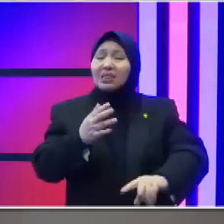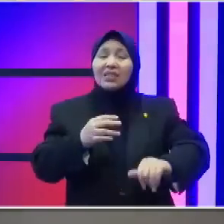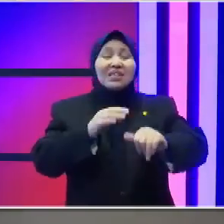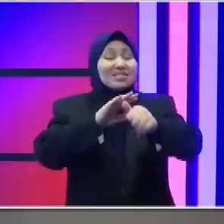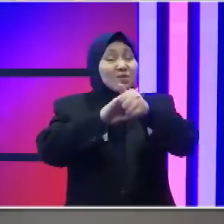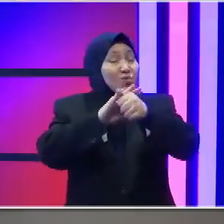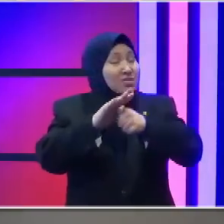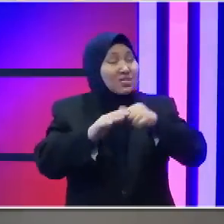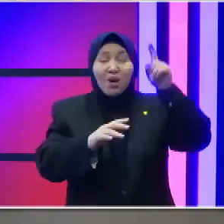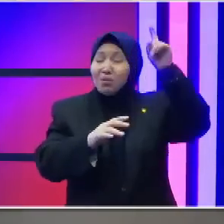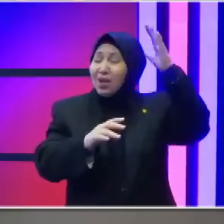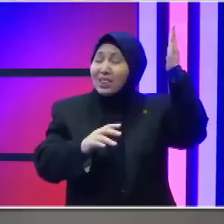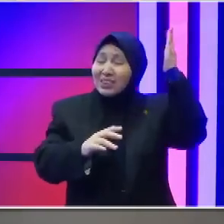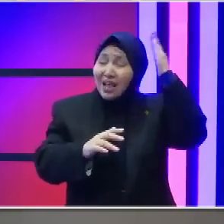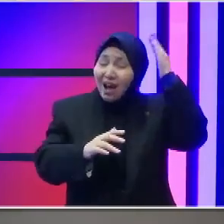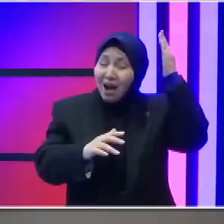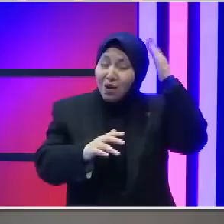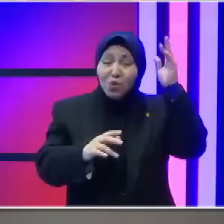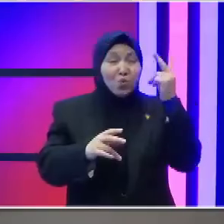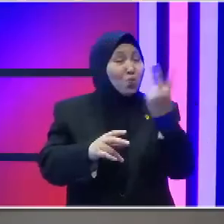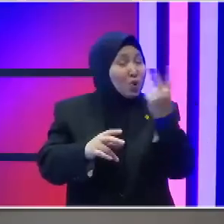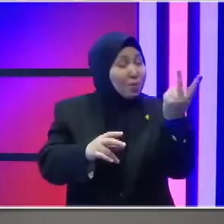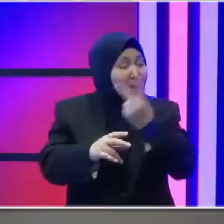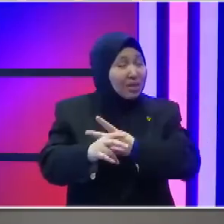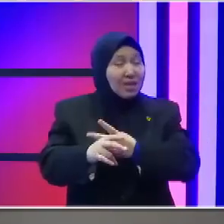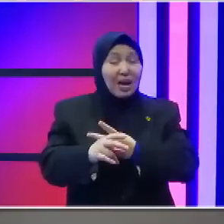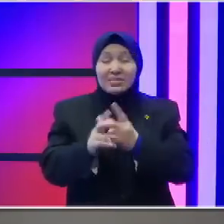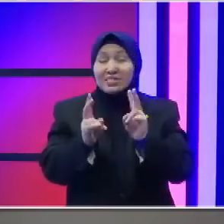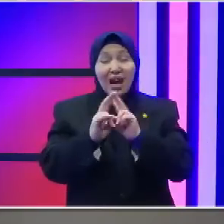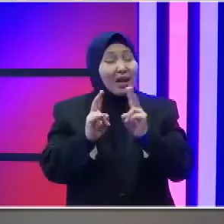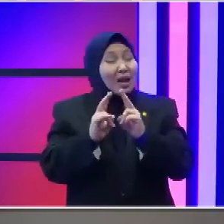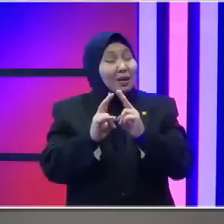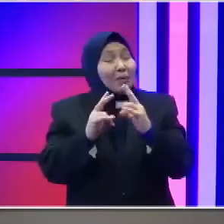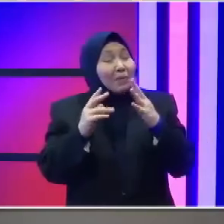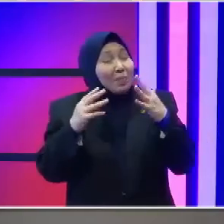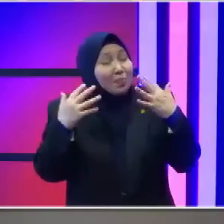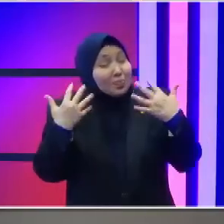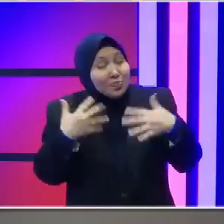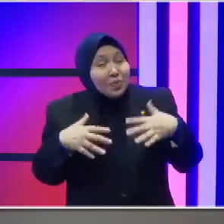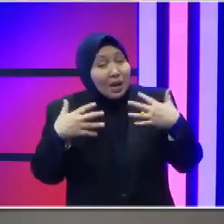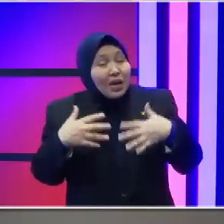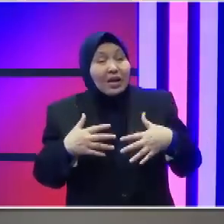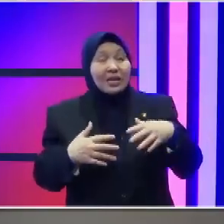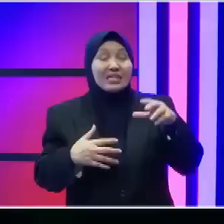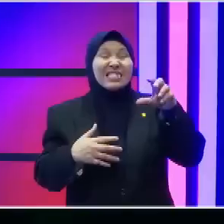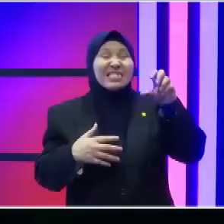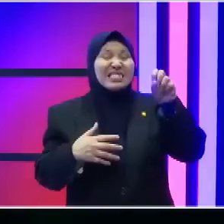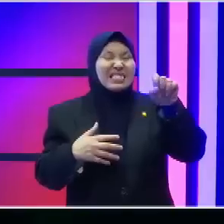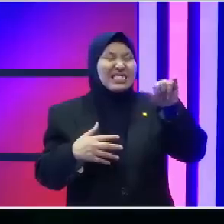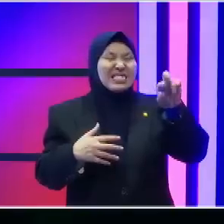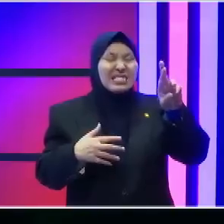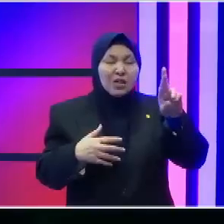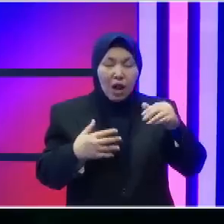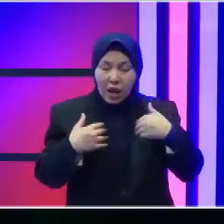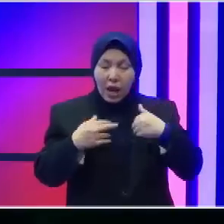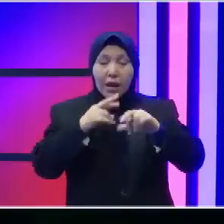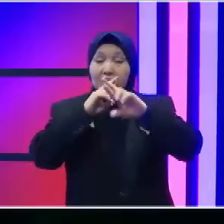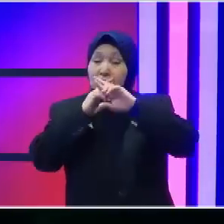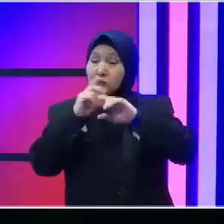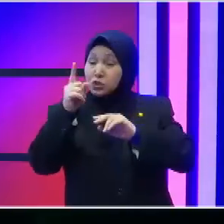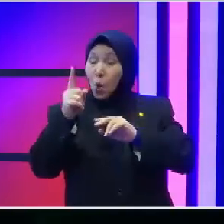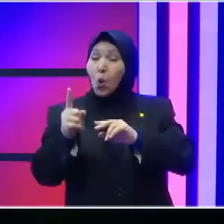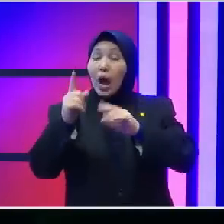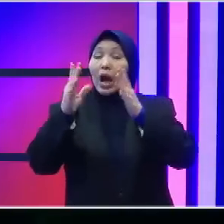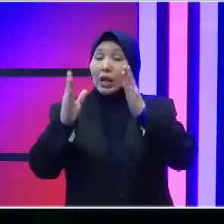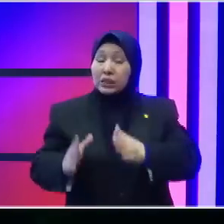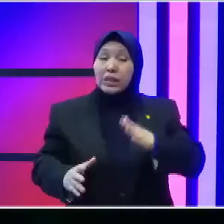Dua perkara inilah sebenarnya yang menggetarkan ustaz ya. Betul. Sir adalah rahsia. Mungkin paling kurang pun seorang tahu dalam hidup